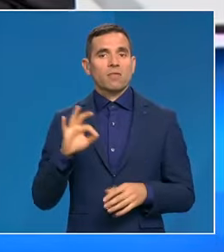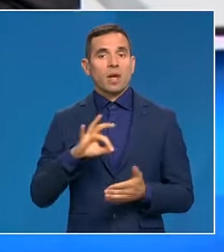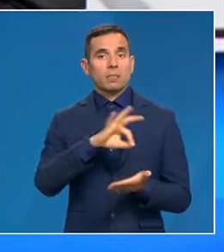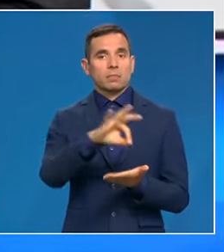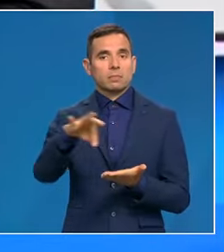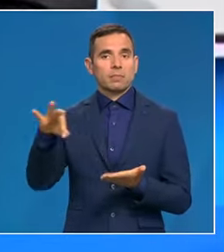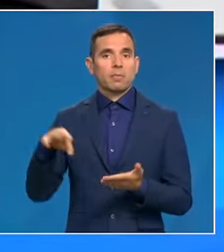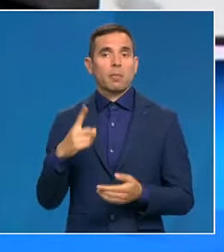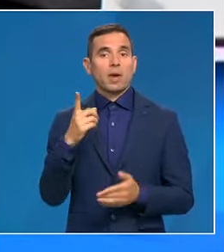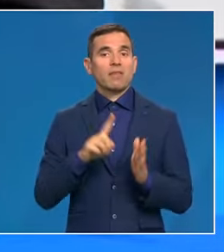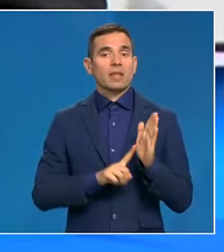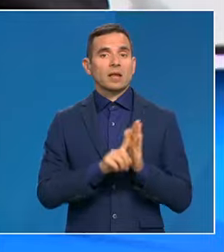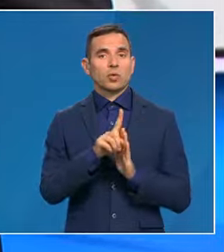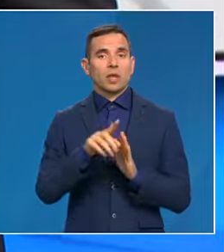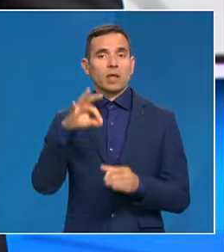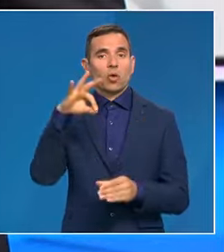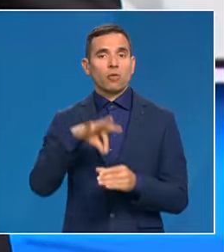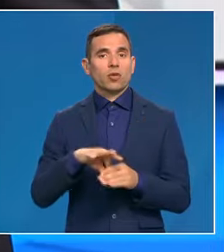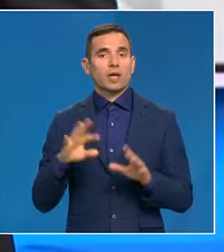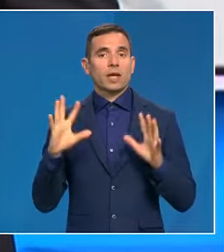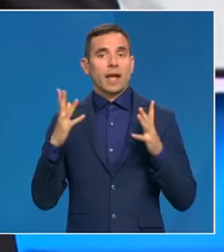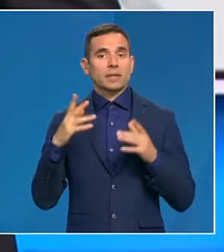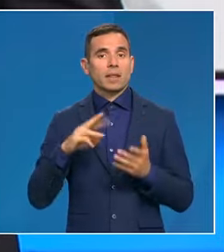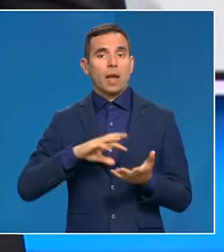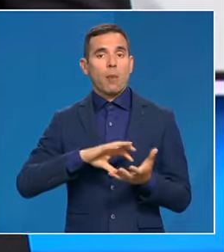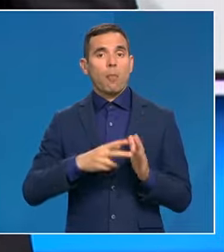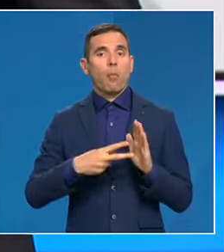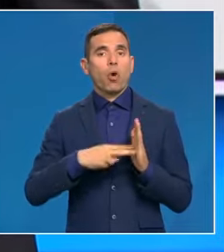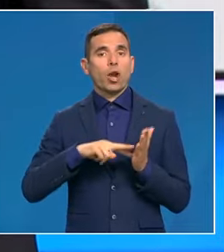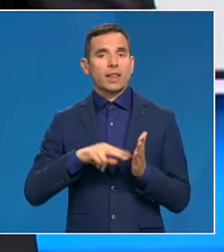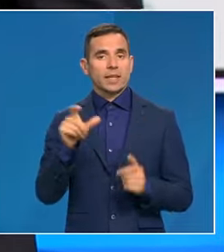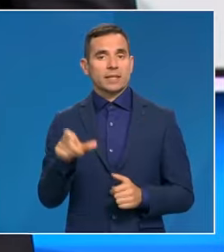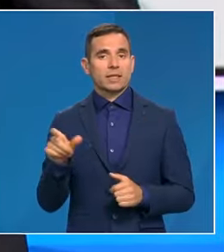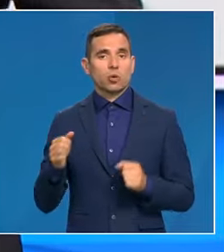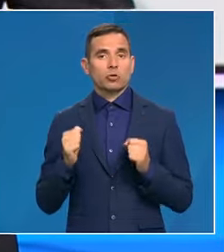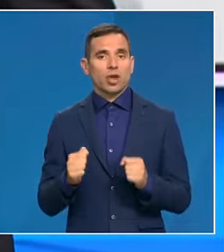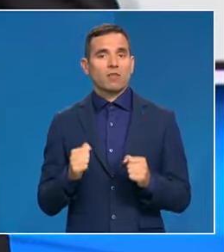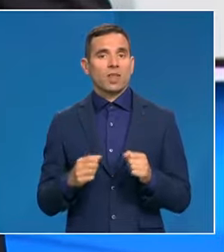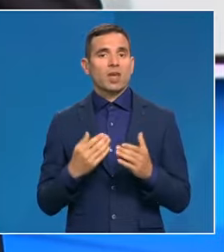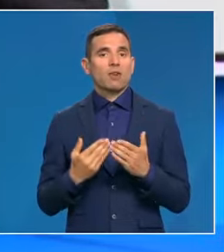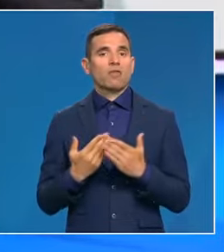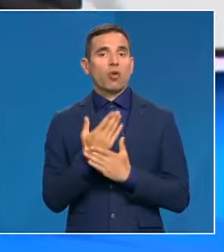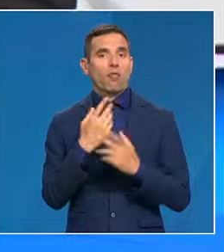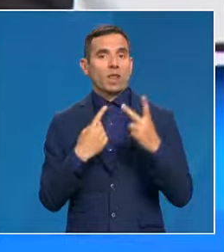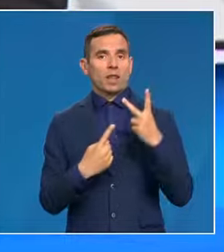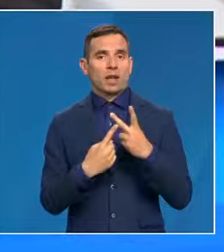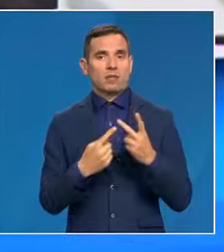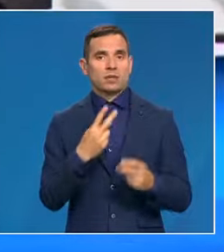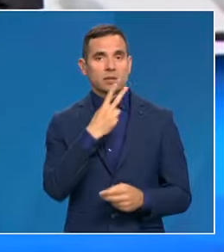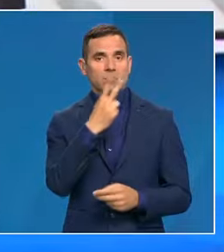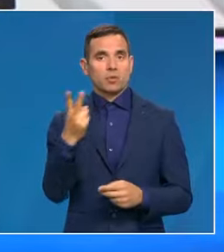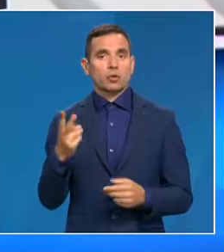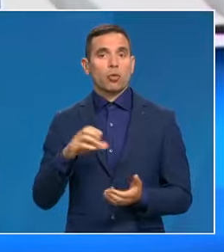точки. Първите резултати от вота и реакциите на политиците очаквайте в ефира на Нова. Предаваме на живо от партийните